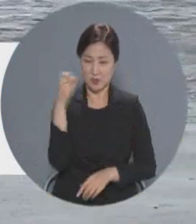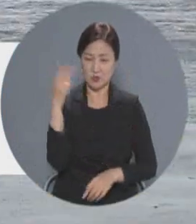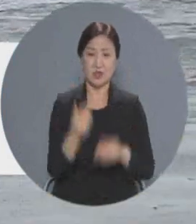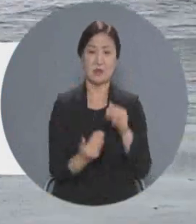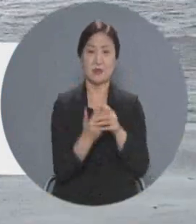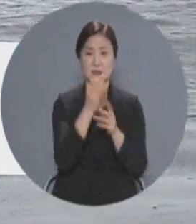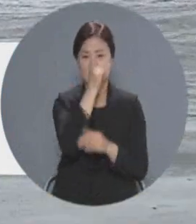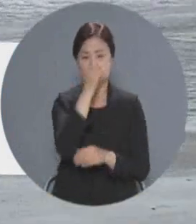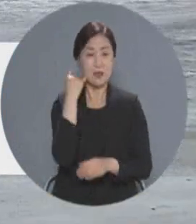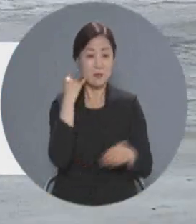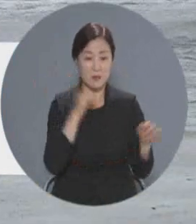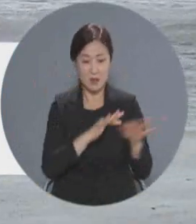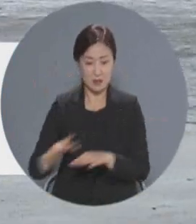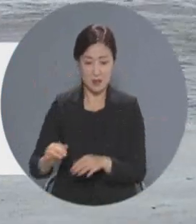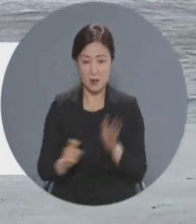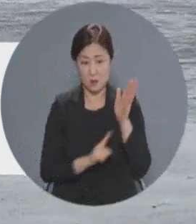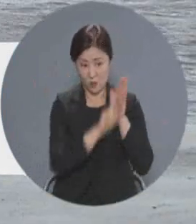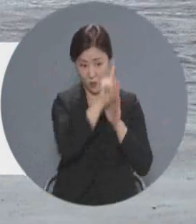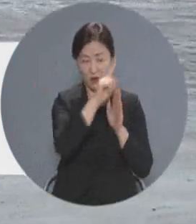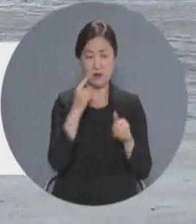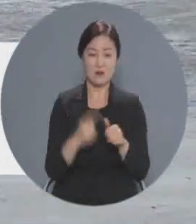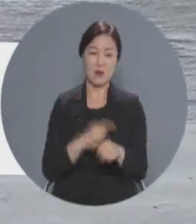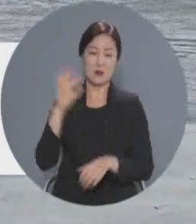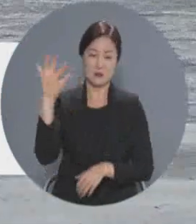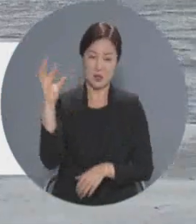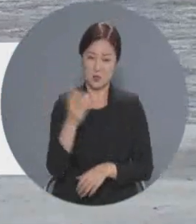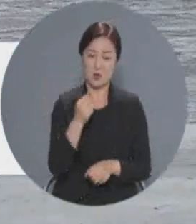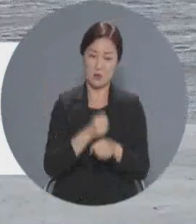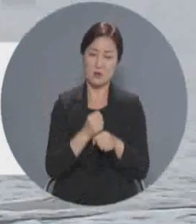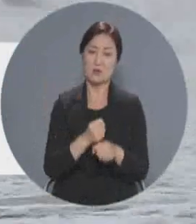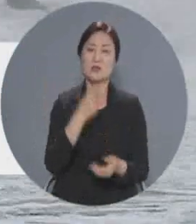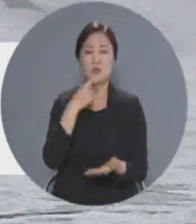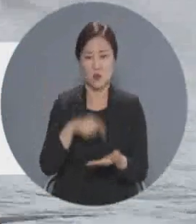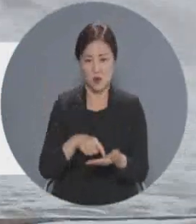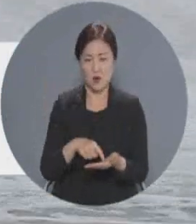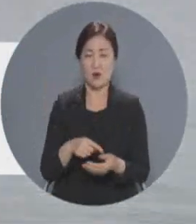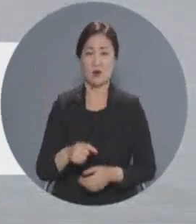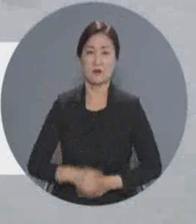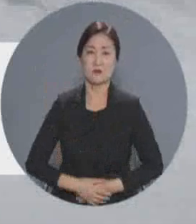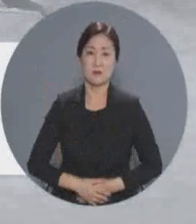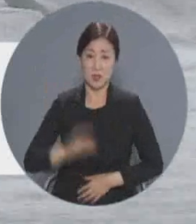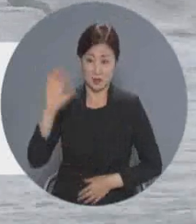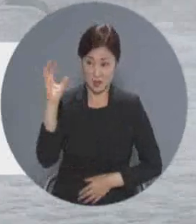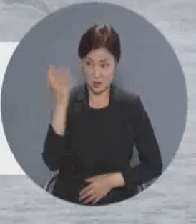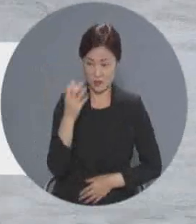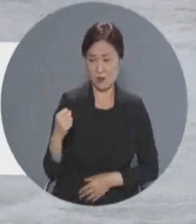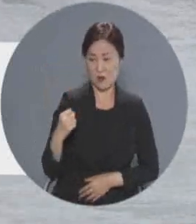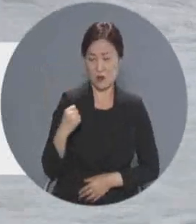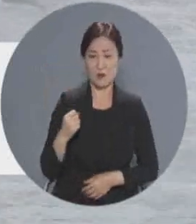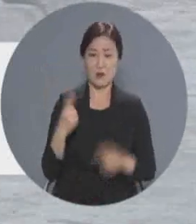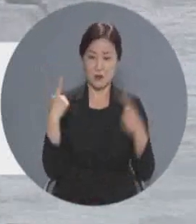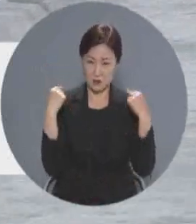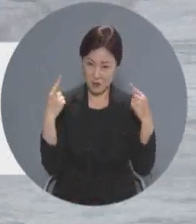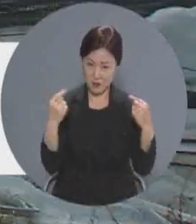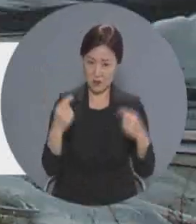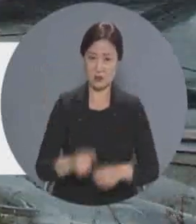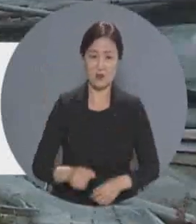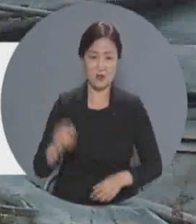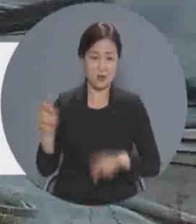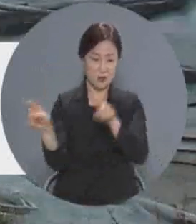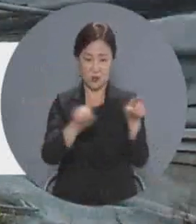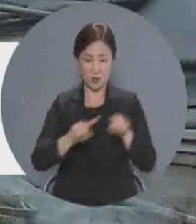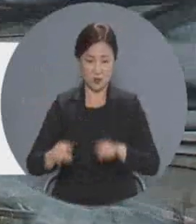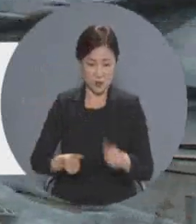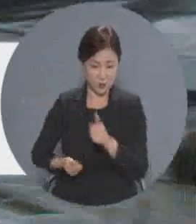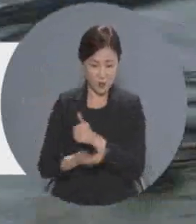되는데요. 해수면 온도가 상승하게 되면서 태풍이 발생하게 되는 좋은 조건을 만들게 되고요. 태풍의 세력을 유지시켜주면서 우리나라에 영향을 줄